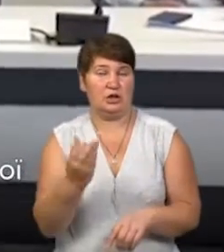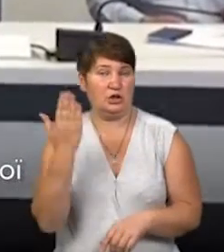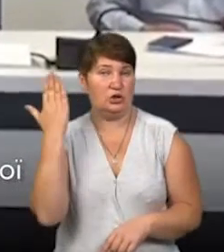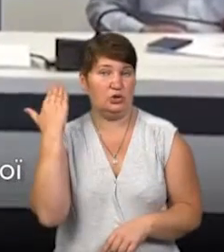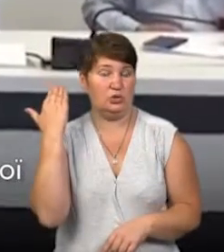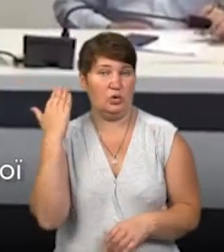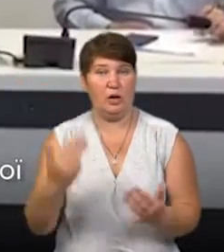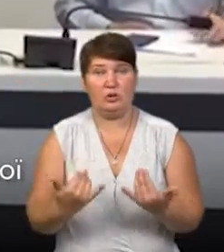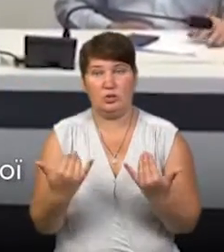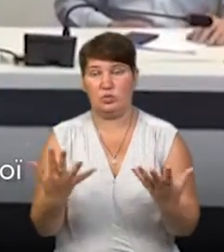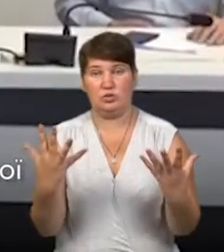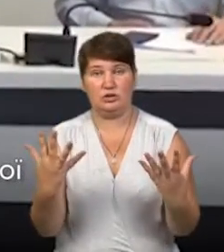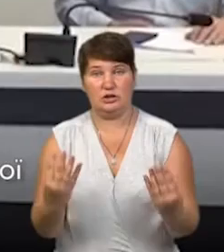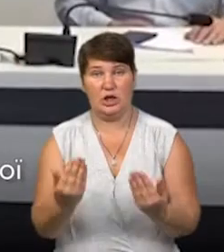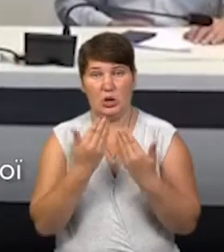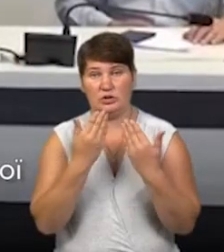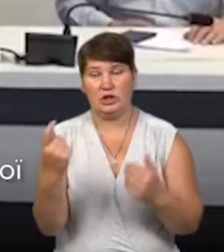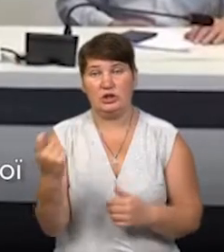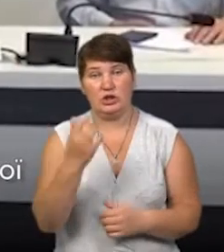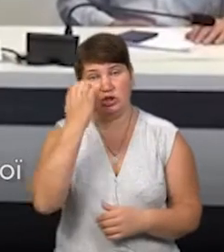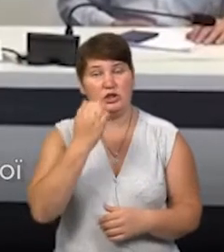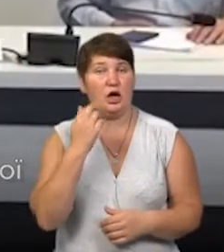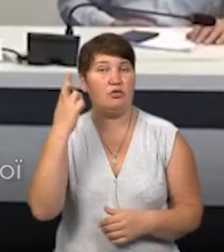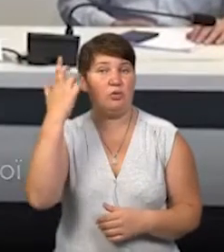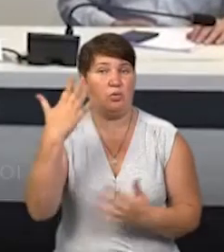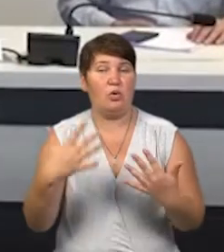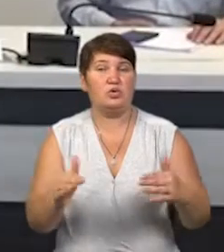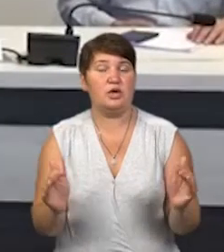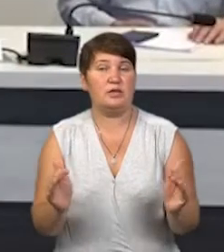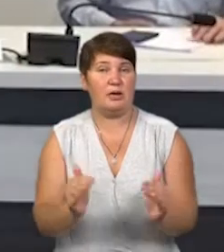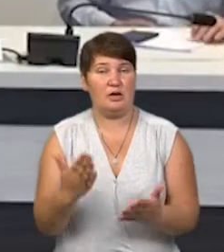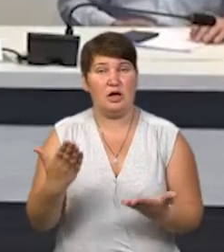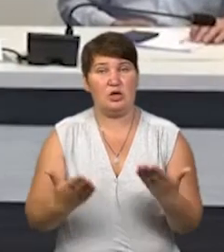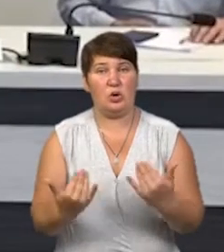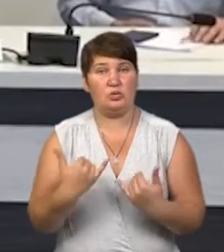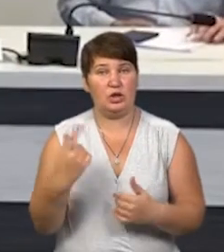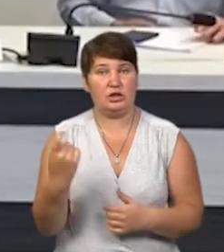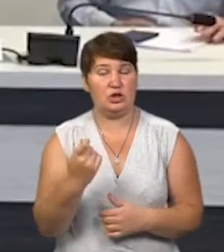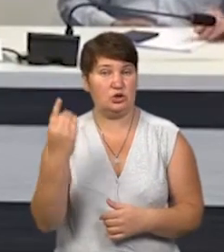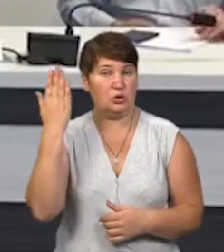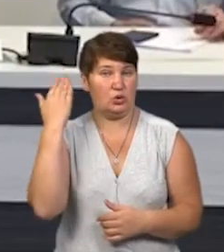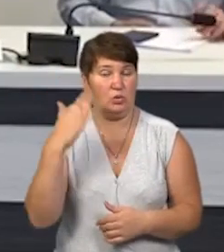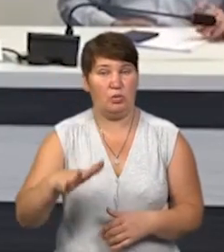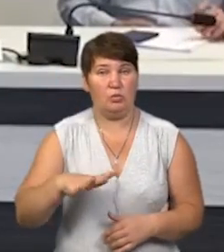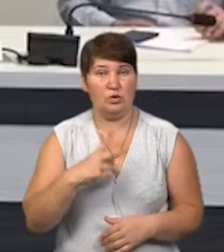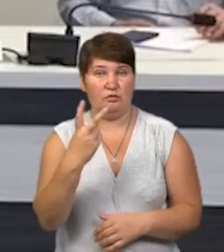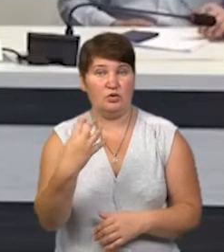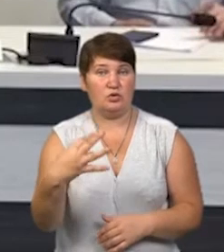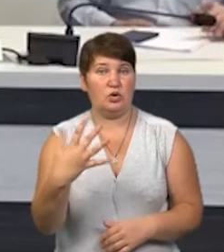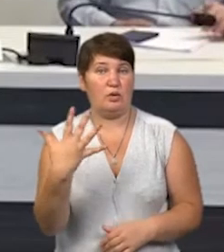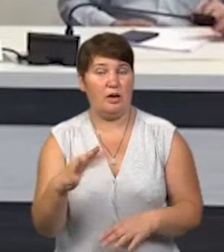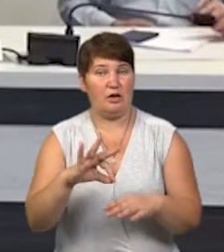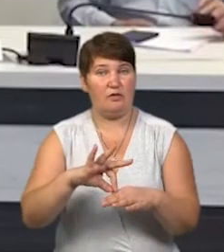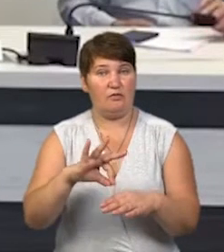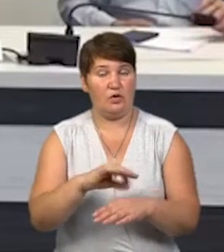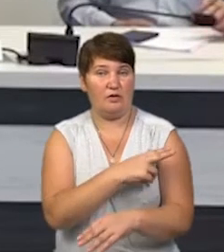на сьогоднішній день, останній тиждень, слава Богу, він вже зменшився. Тому що якщо у нас тиждень тому було 245 хворих в